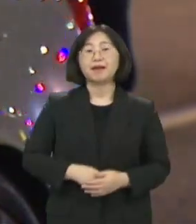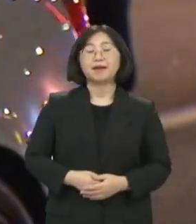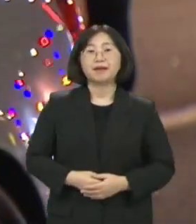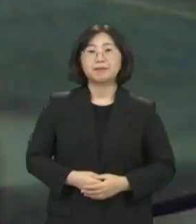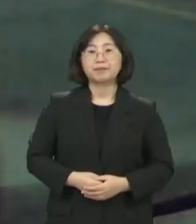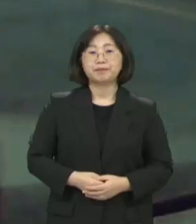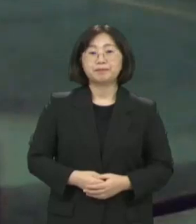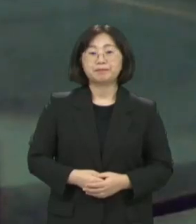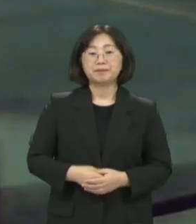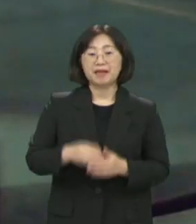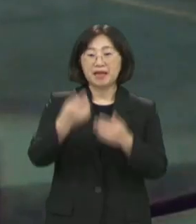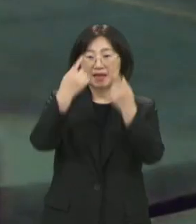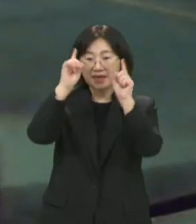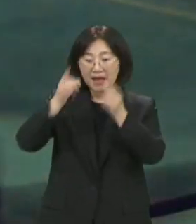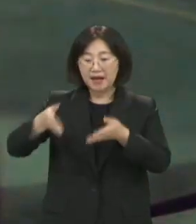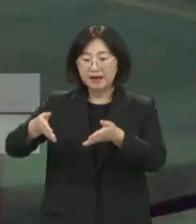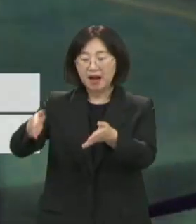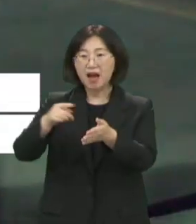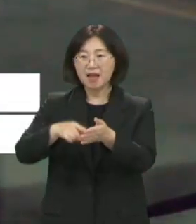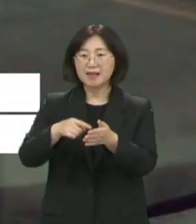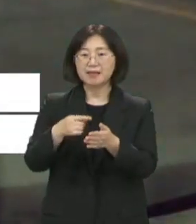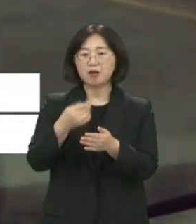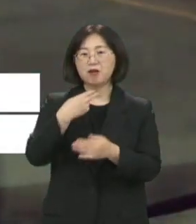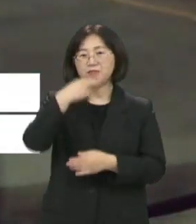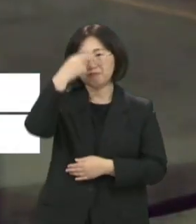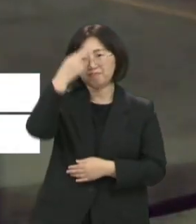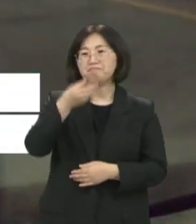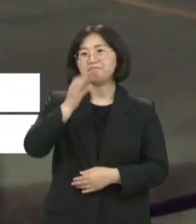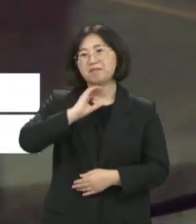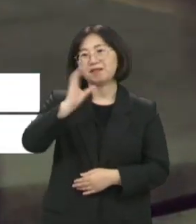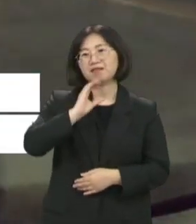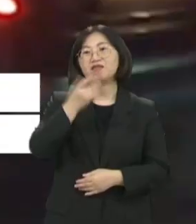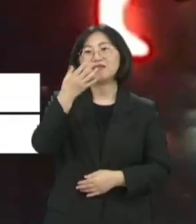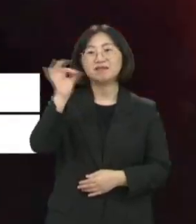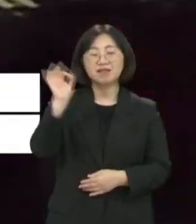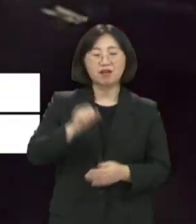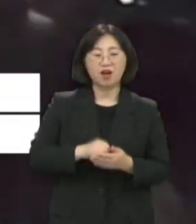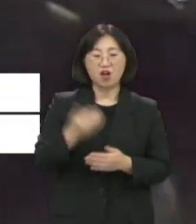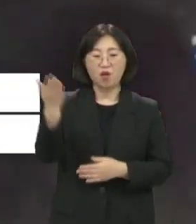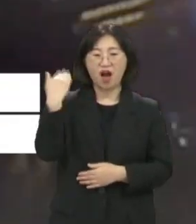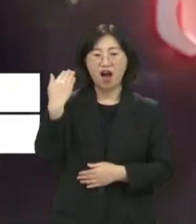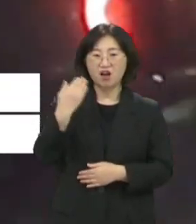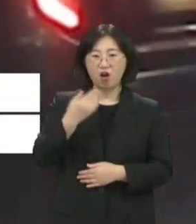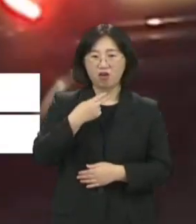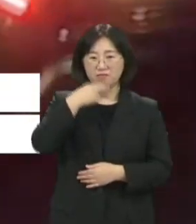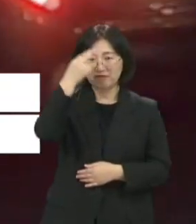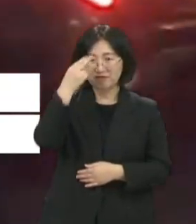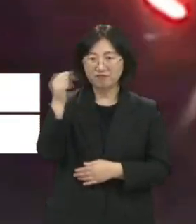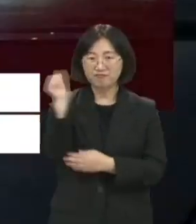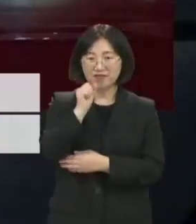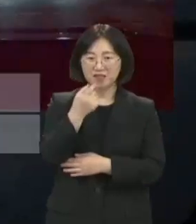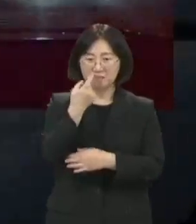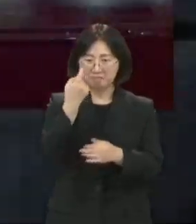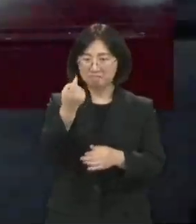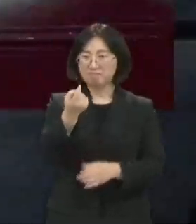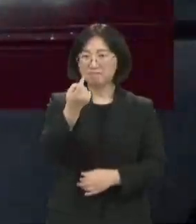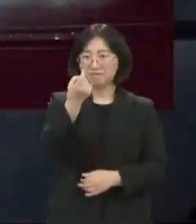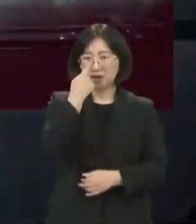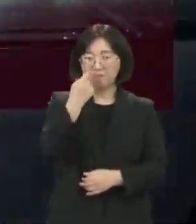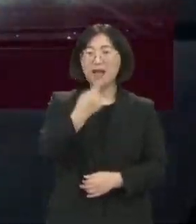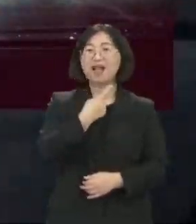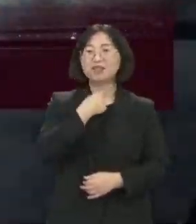있습니다 가에서 술을 마신 사실을 인정한 에이스는 과거 음주운전 적발 전력이 있다 보니 두려운 마음에